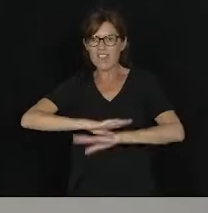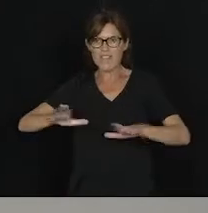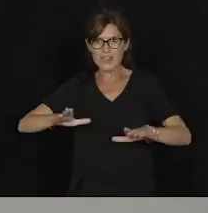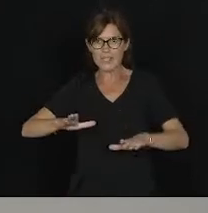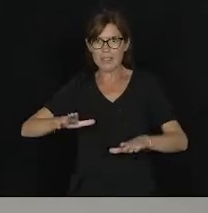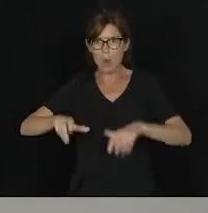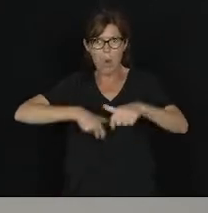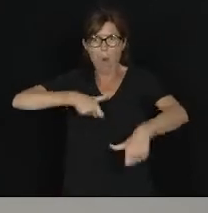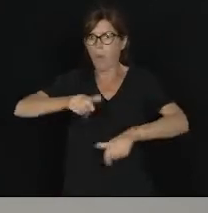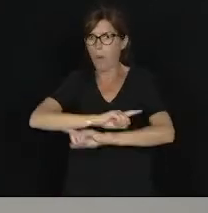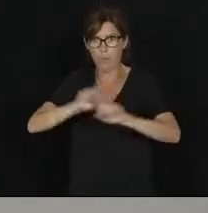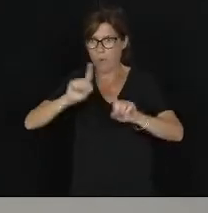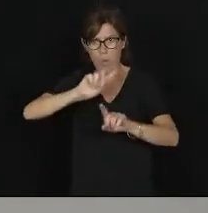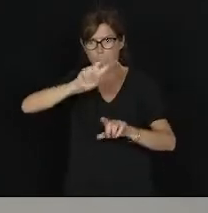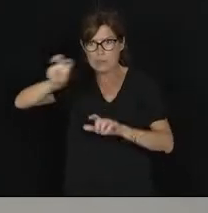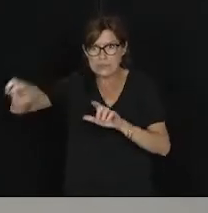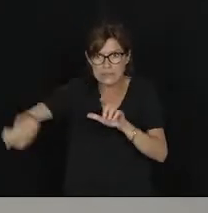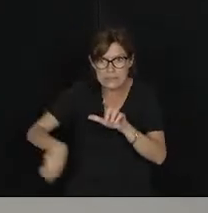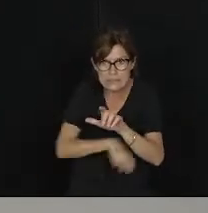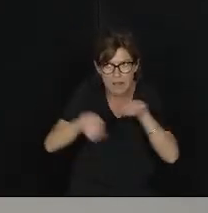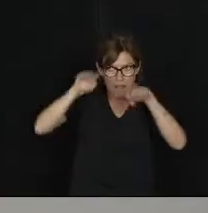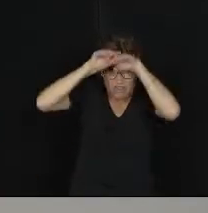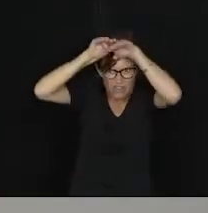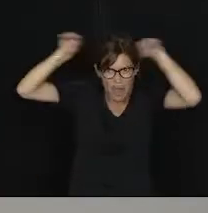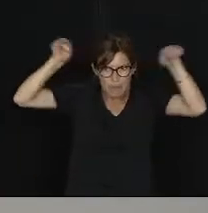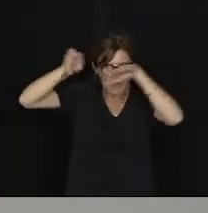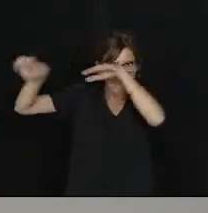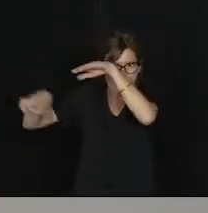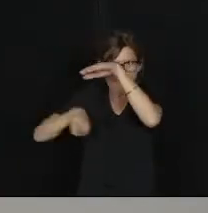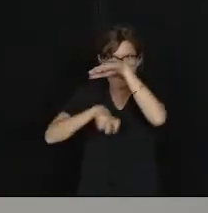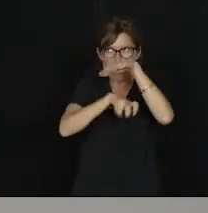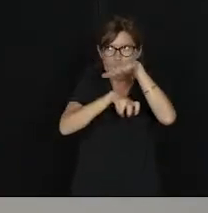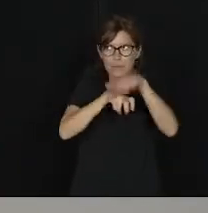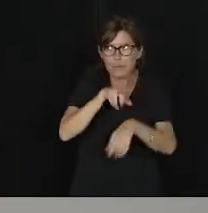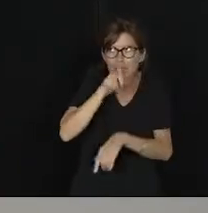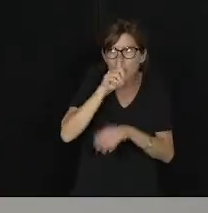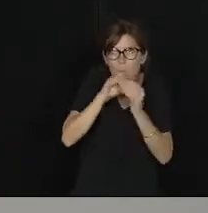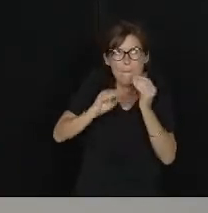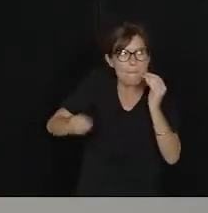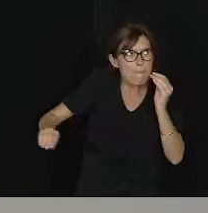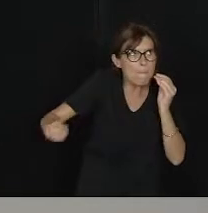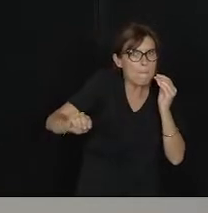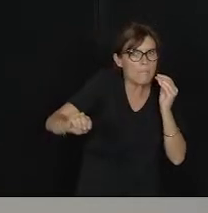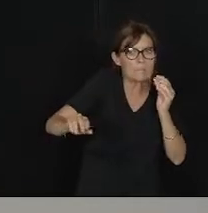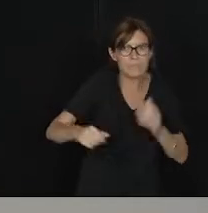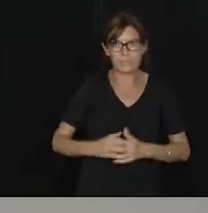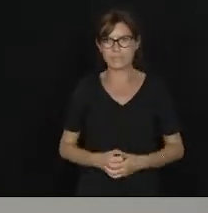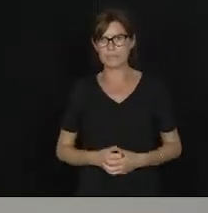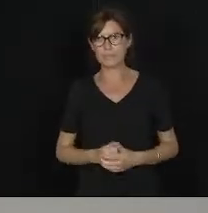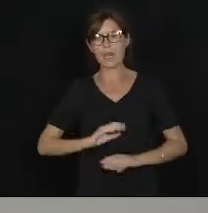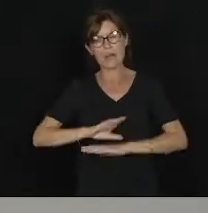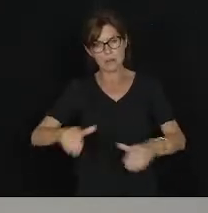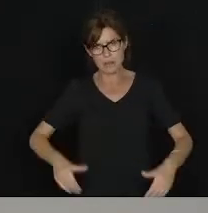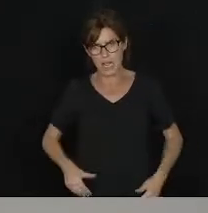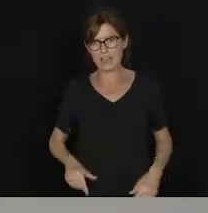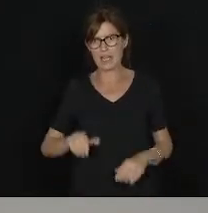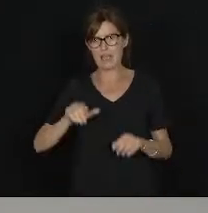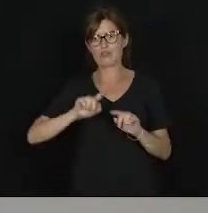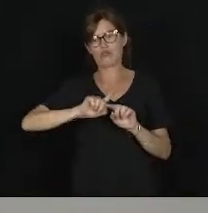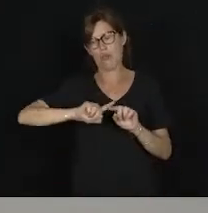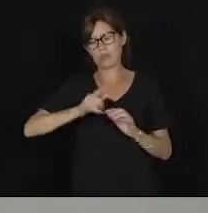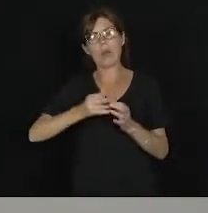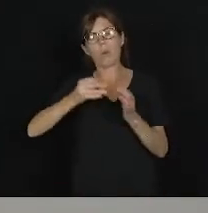hein, rester immobile et silencieux sous les tables et les chaises des salles de classe. Le dernier point maintenant sur lequel je